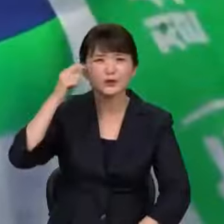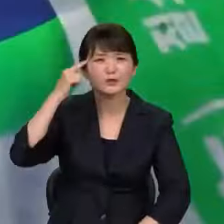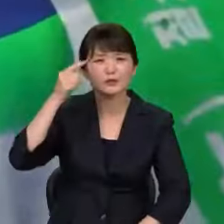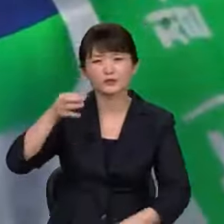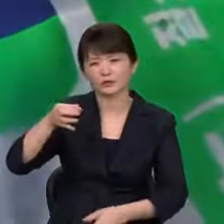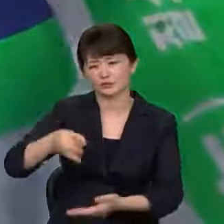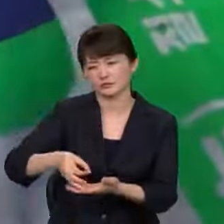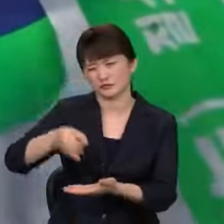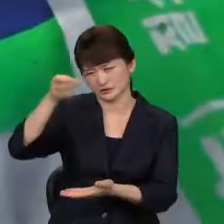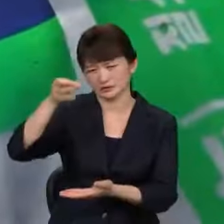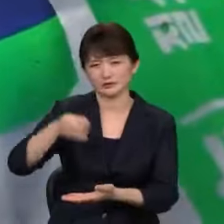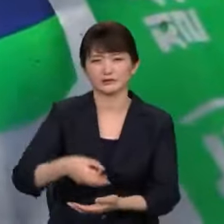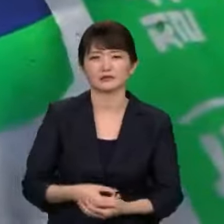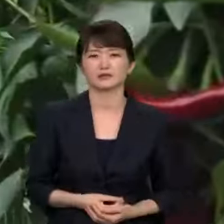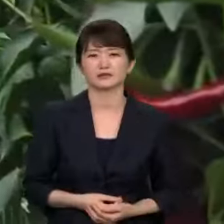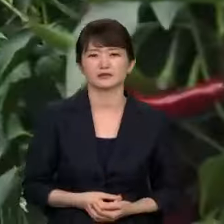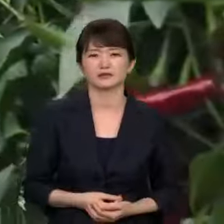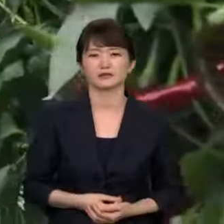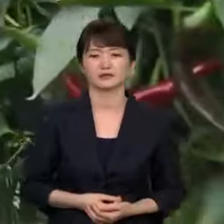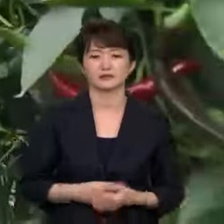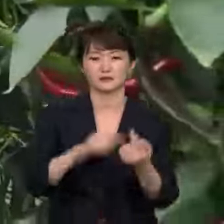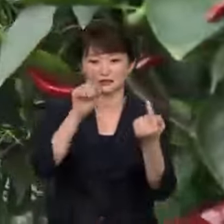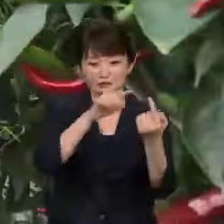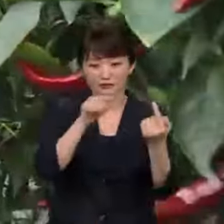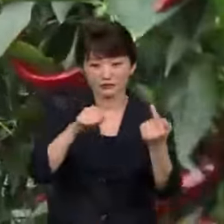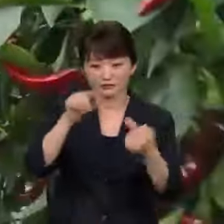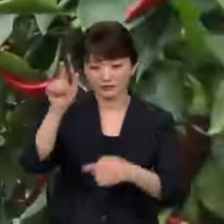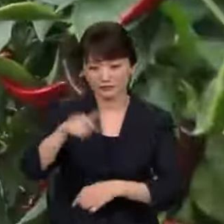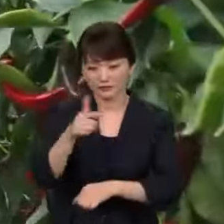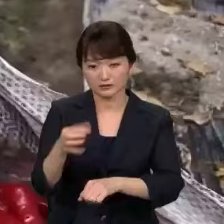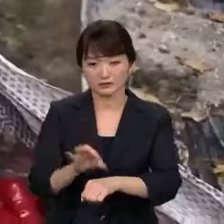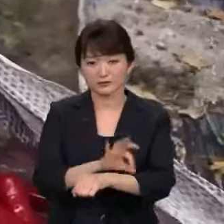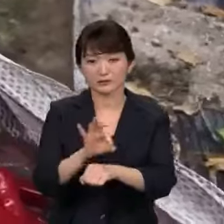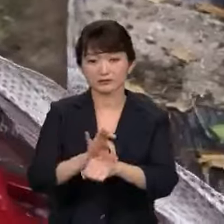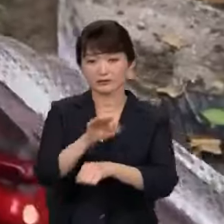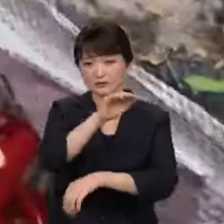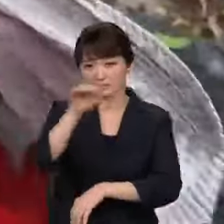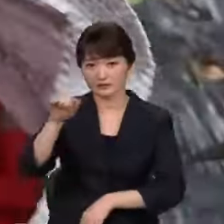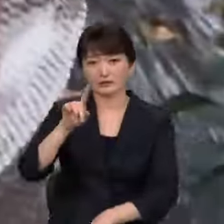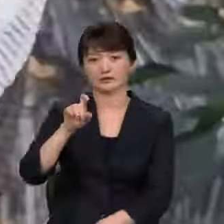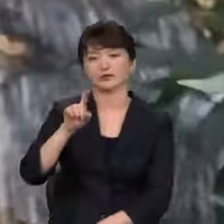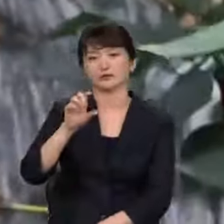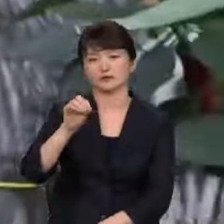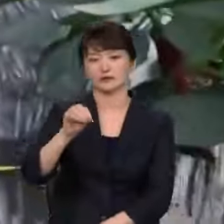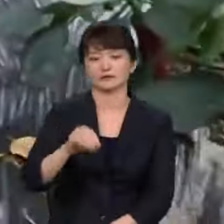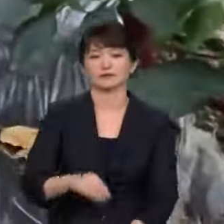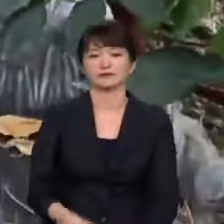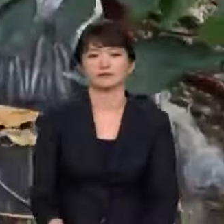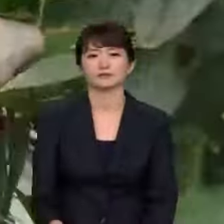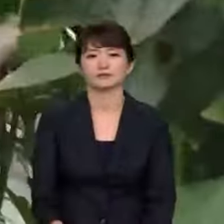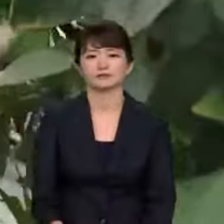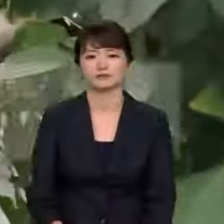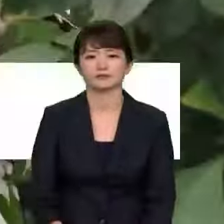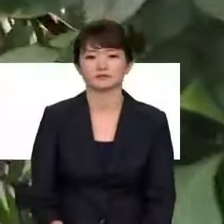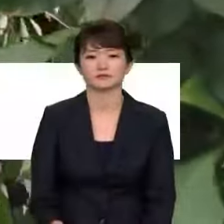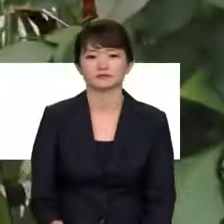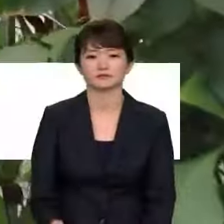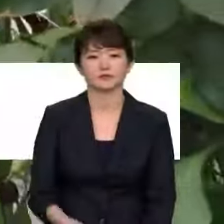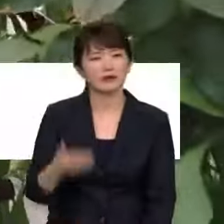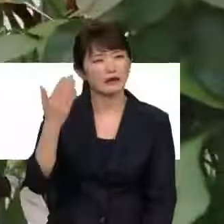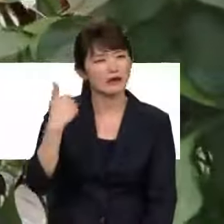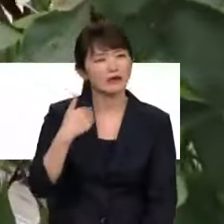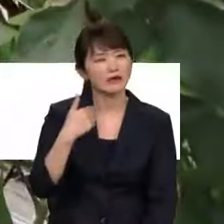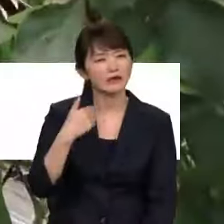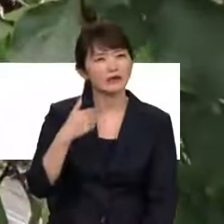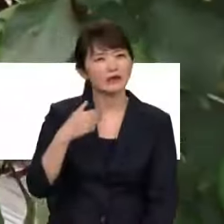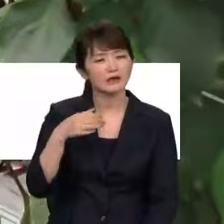비용이 만만치 않습니다. 한 명당 하루 10시간 기준 일당 11만 원이 듭니다. 그래서 저는 7, 8만 원 했는데